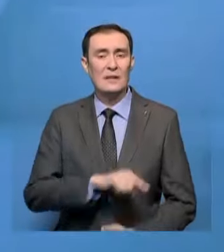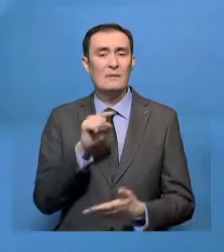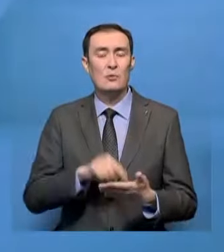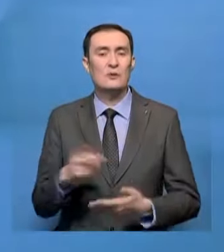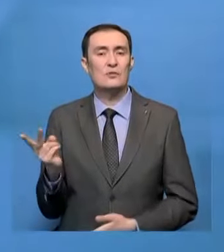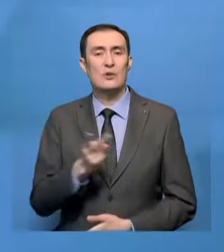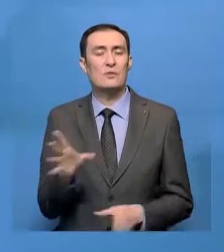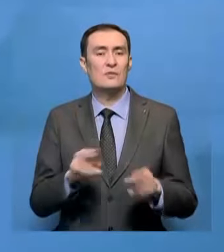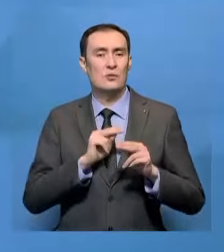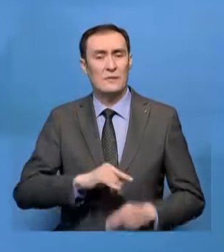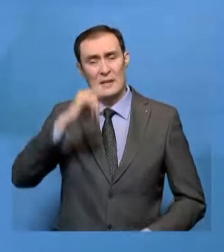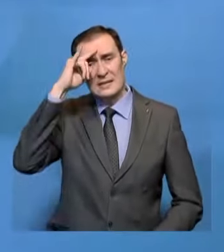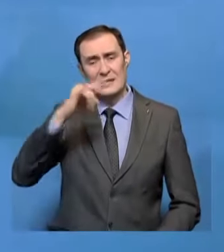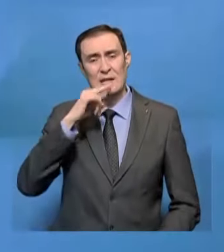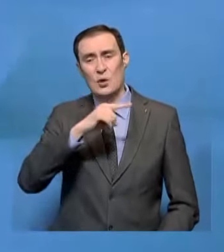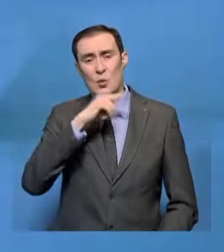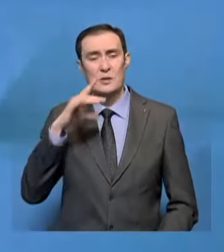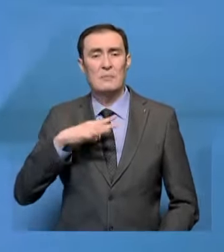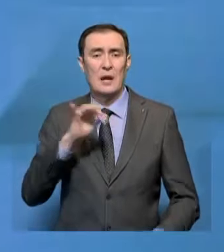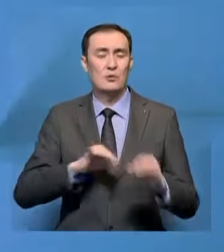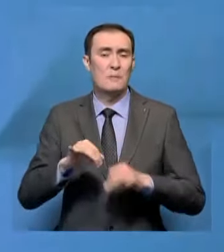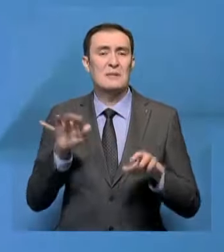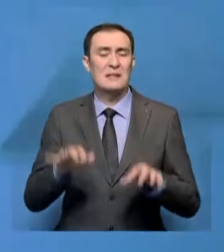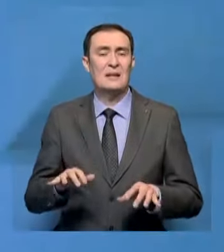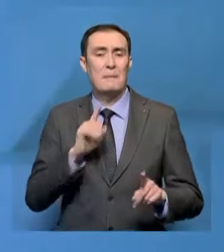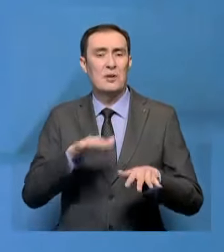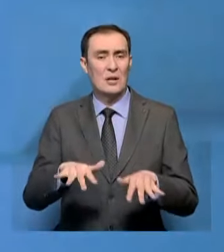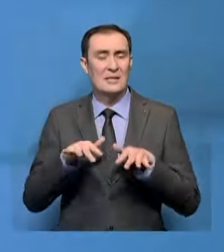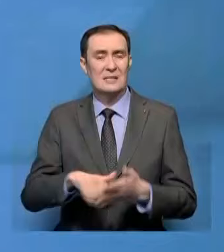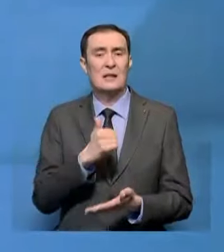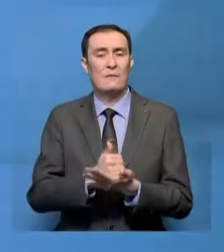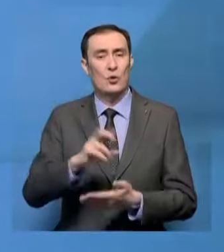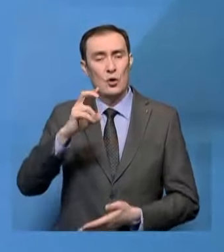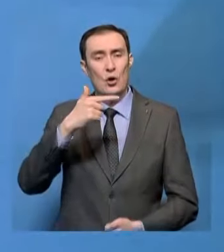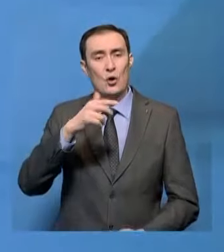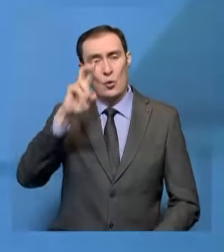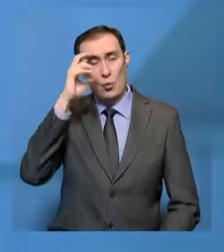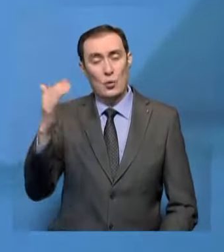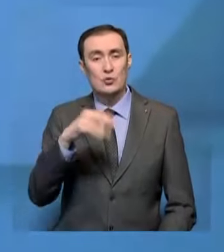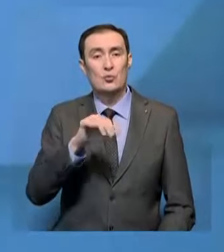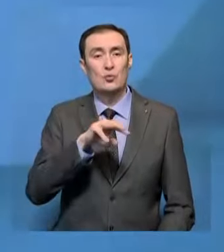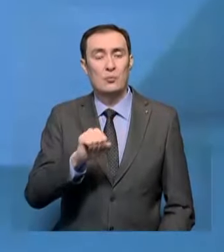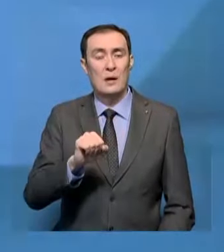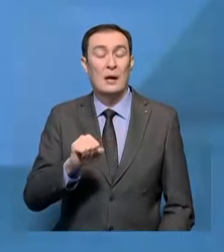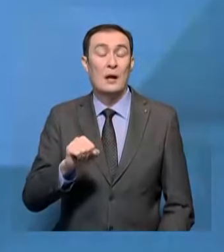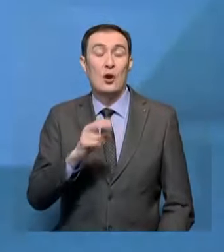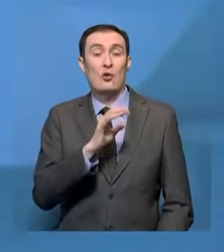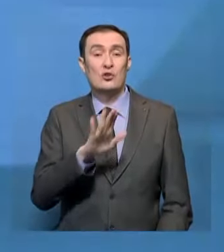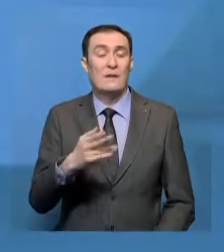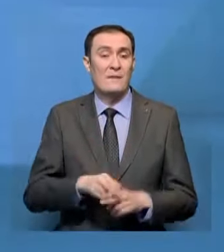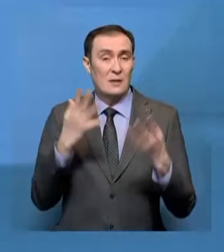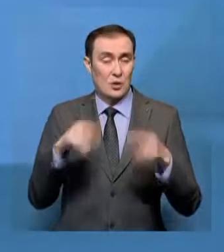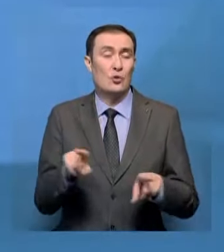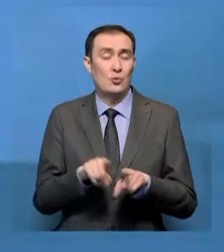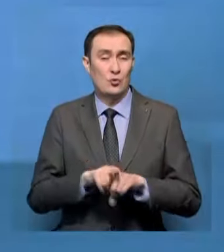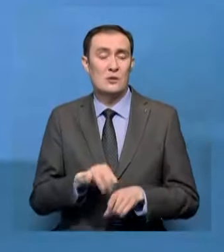вопросы двухстороннего сотрудничества Казахстана и России обсудил И председатель мажилиса с главой Госдумы Федерального собрания Ирлан куша нав в эти дни